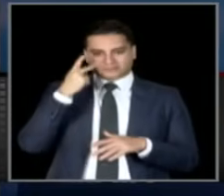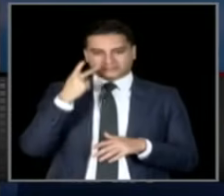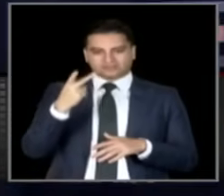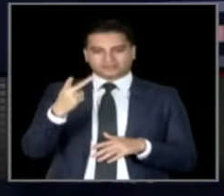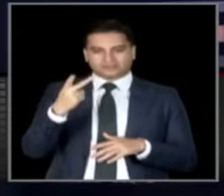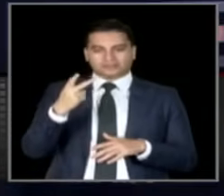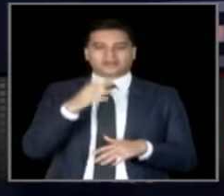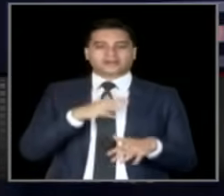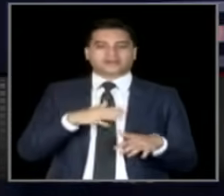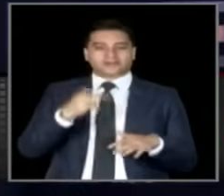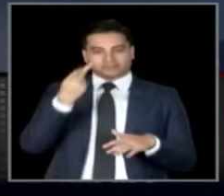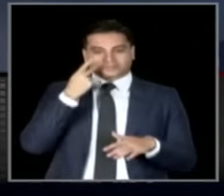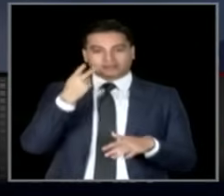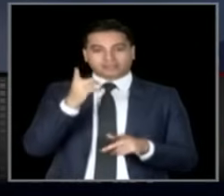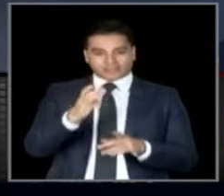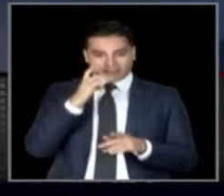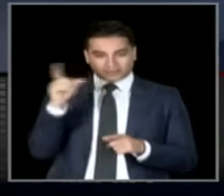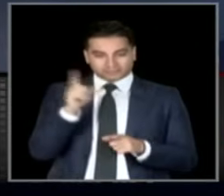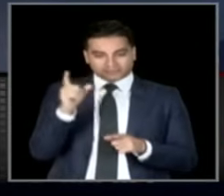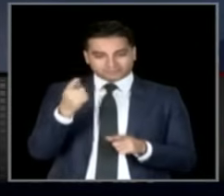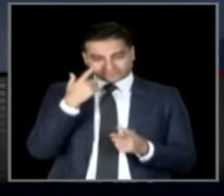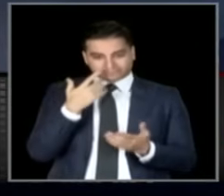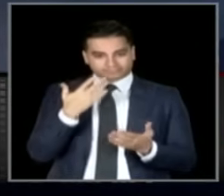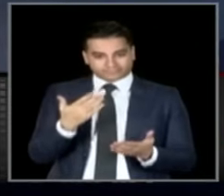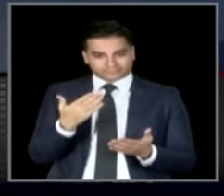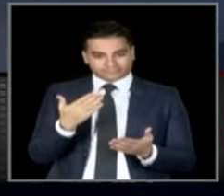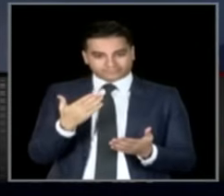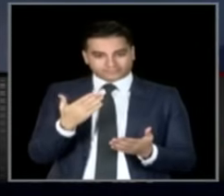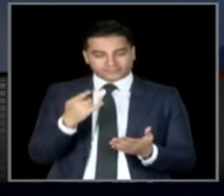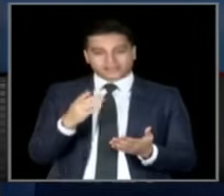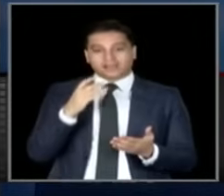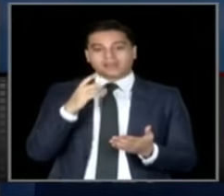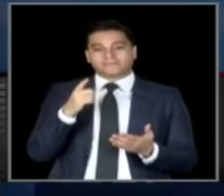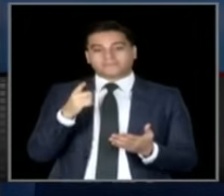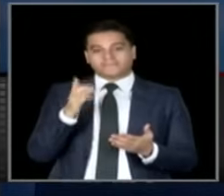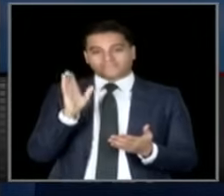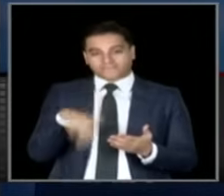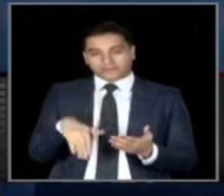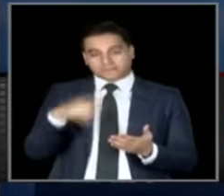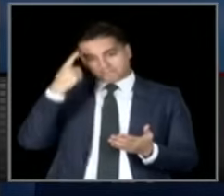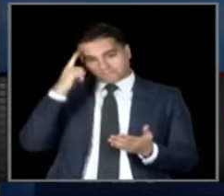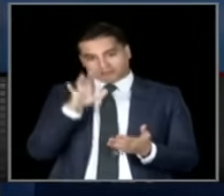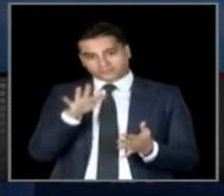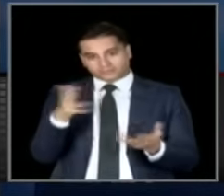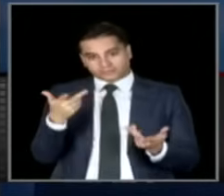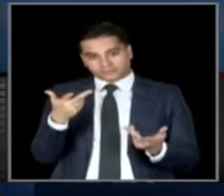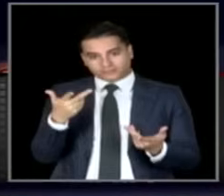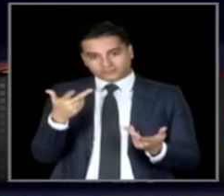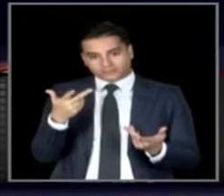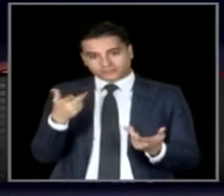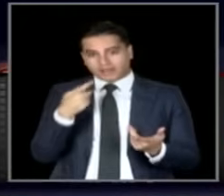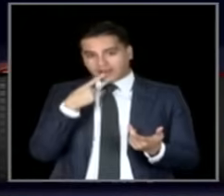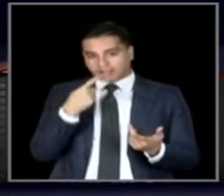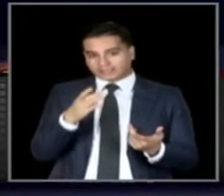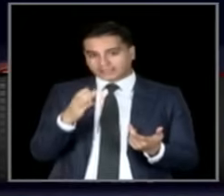مظهر. دي قالت لك الإجابة. أنا قلتها فعلا. هي قالت لك الإجابة، قالت لك يحيى شاهين. أيوه أبوها. قالت